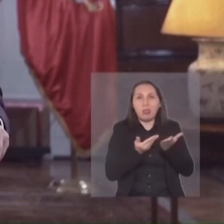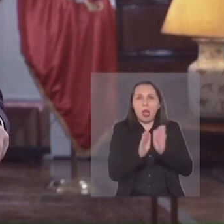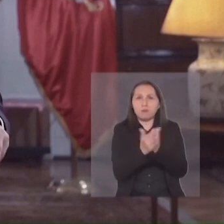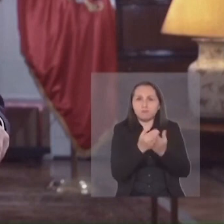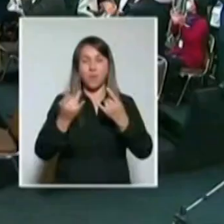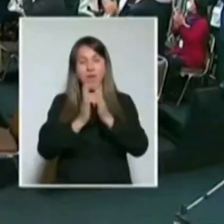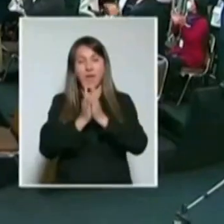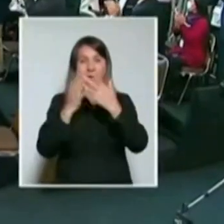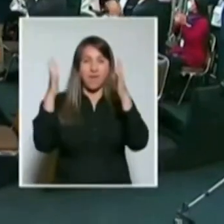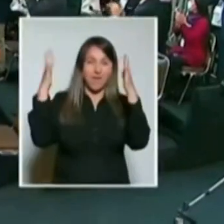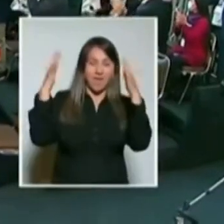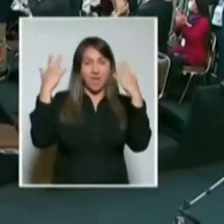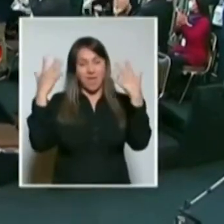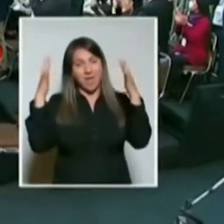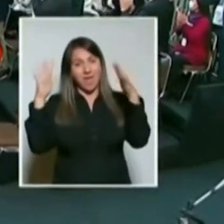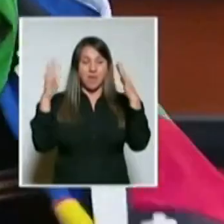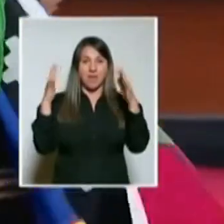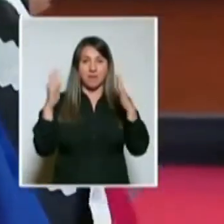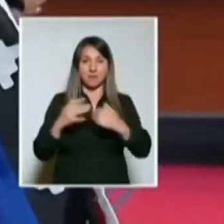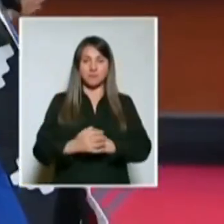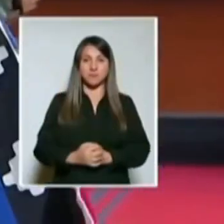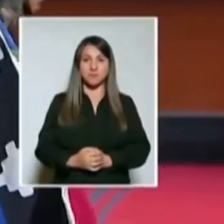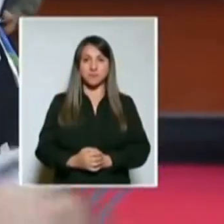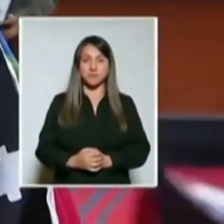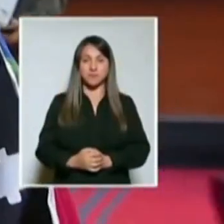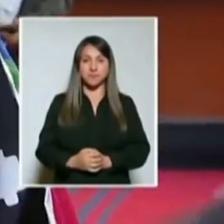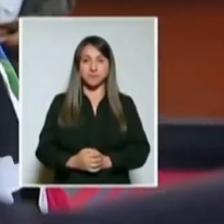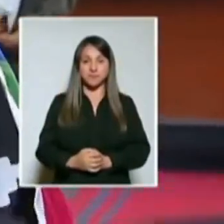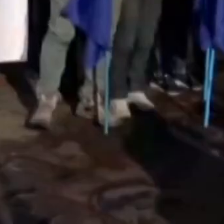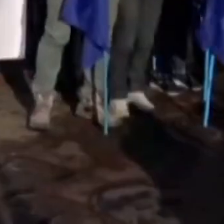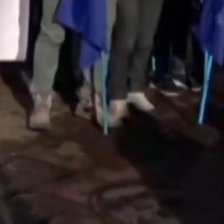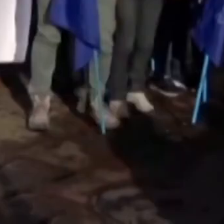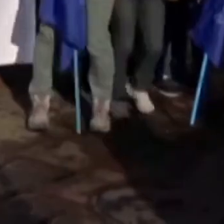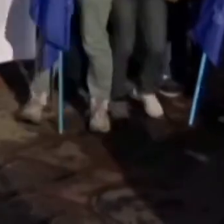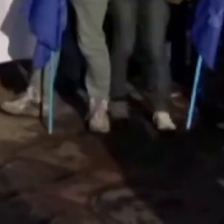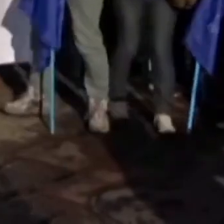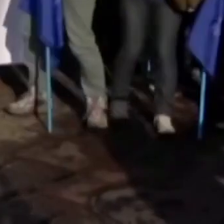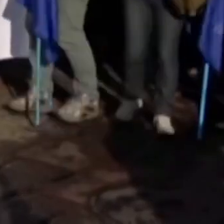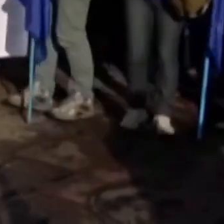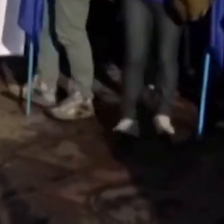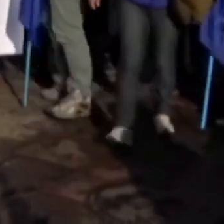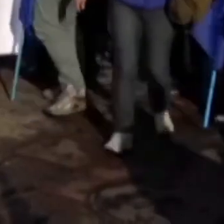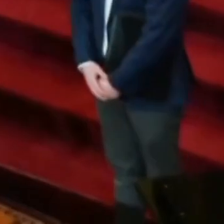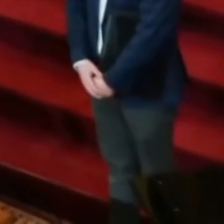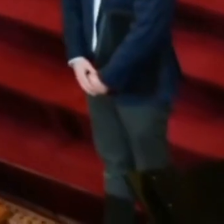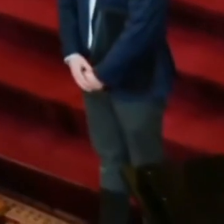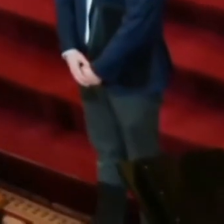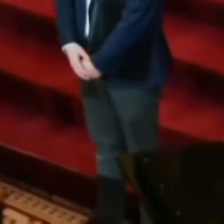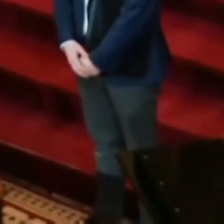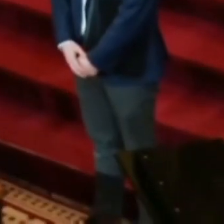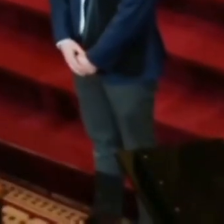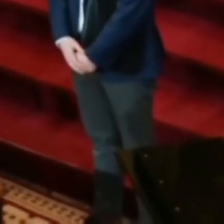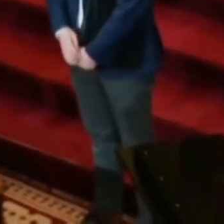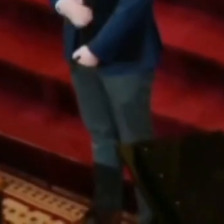کنیم. آقای بوریچ روز دوشنبه همه احزاب سیاسی را فراخواند تا درباره ادامه